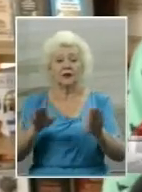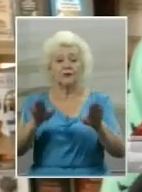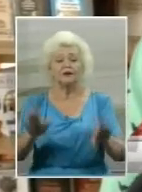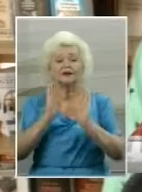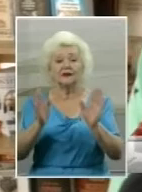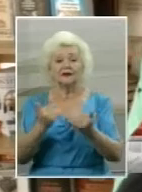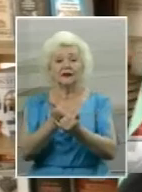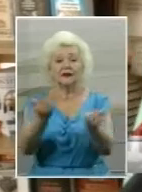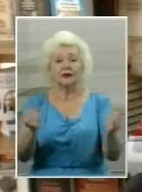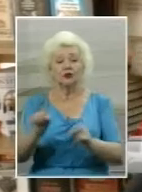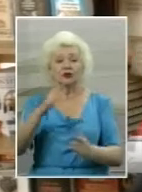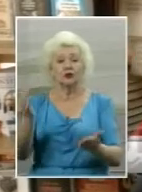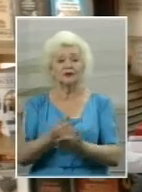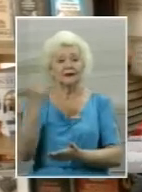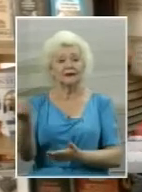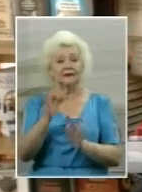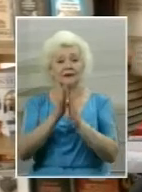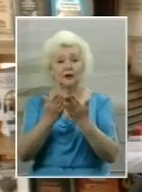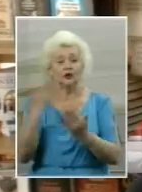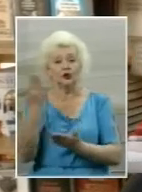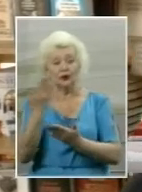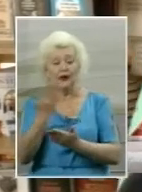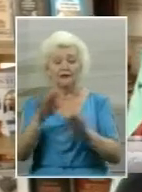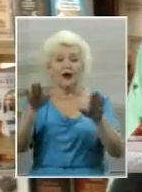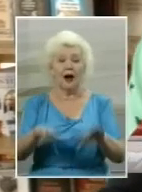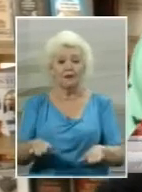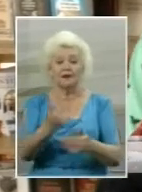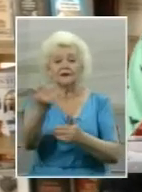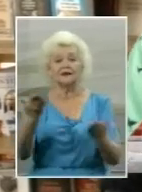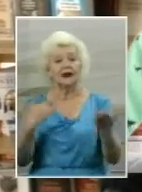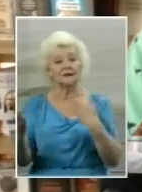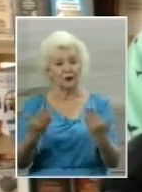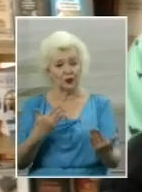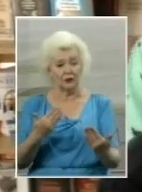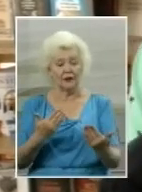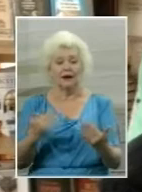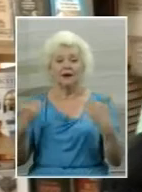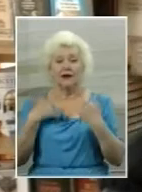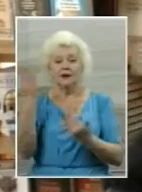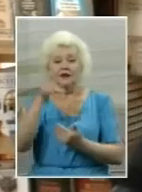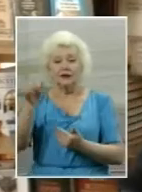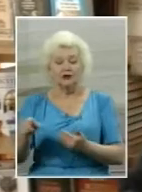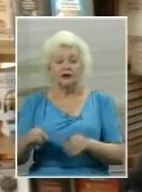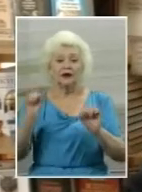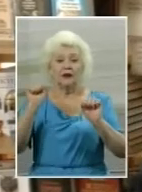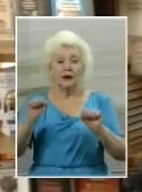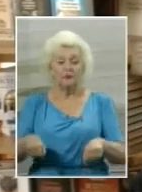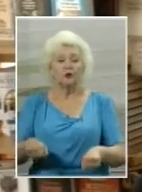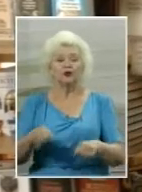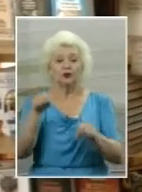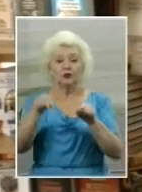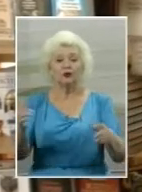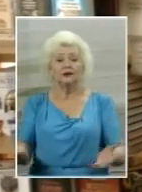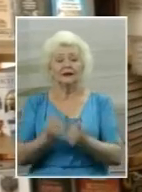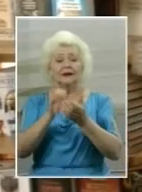для того, щоб знайти цікаву книгу для читання, а й місце для спілкування. Наші читачі завжди зможуть